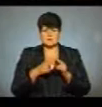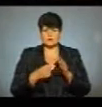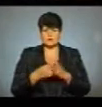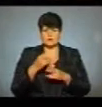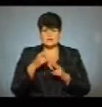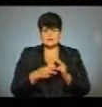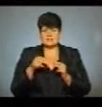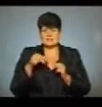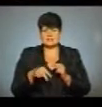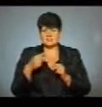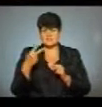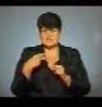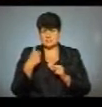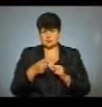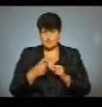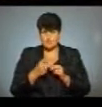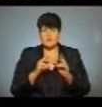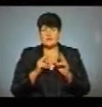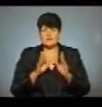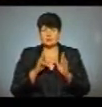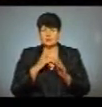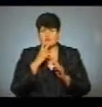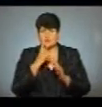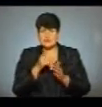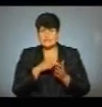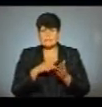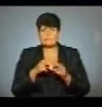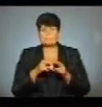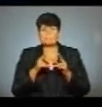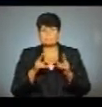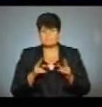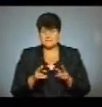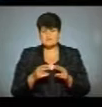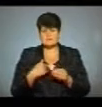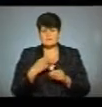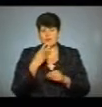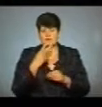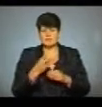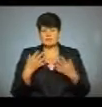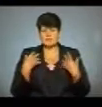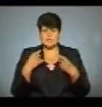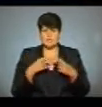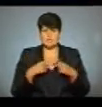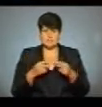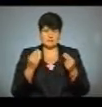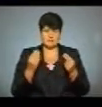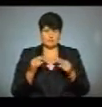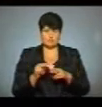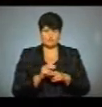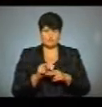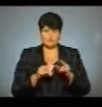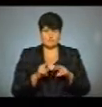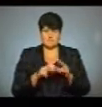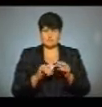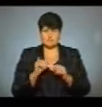кінця 2020 року. Як виглядатиме міст після реконструкції, нам показав начальник відділу капітального будівництва